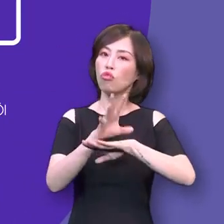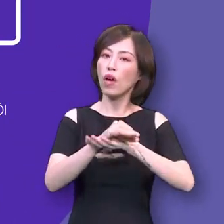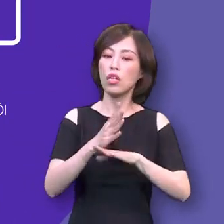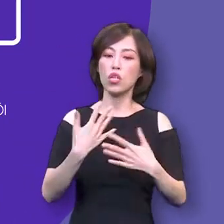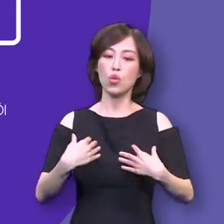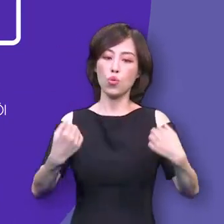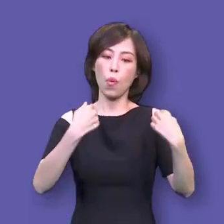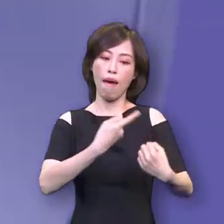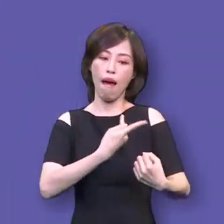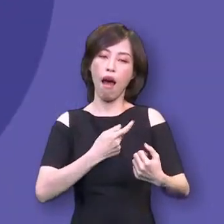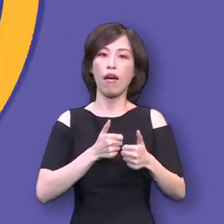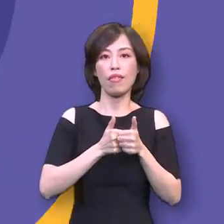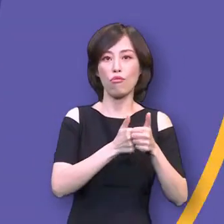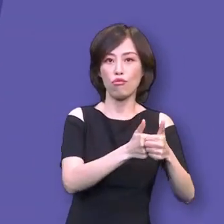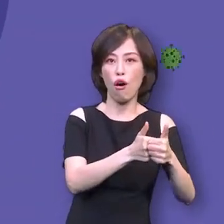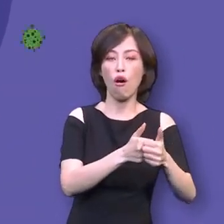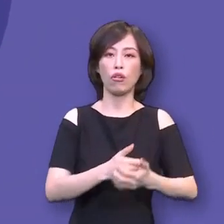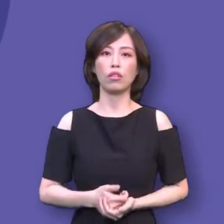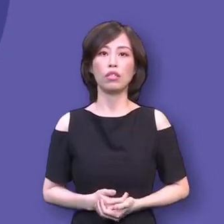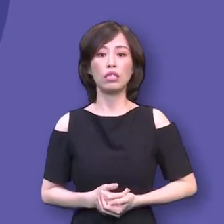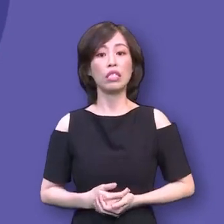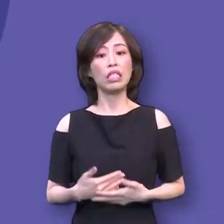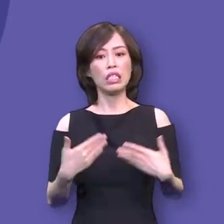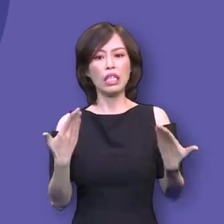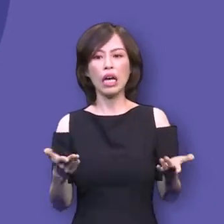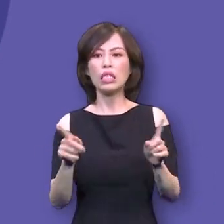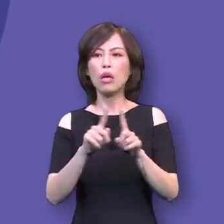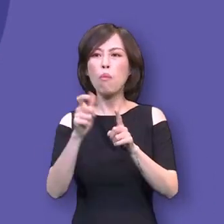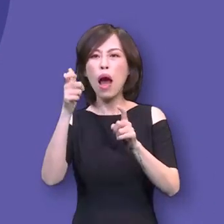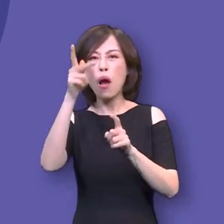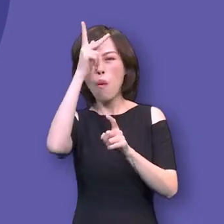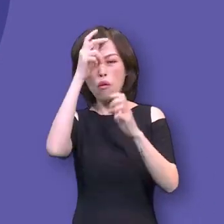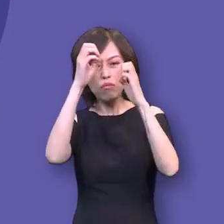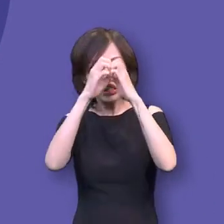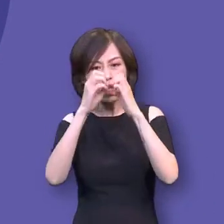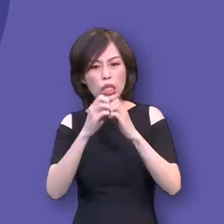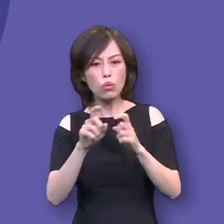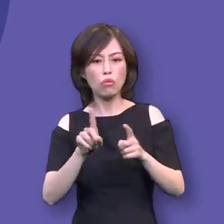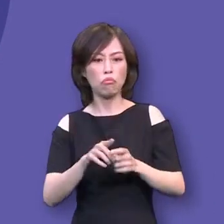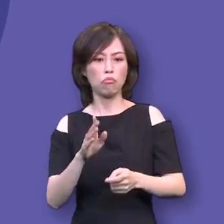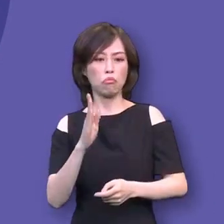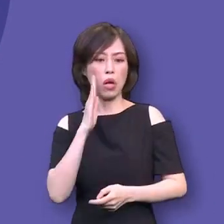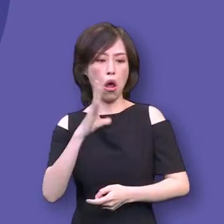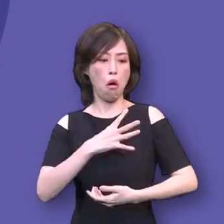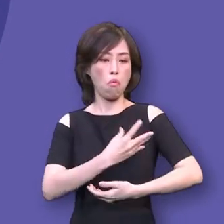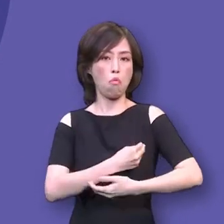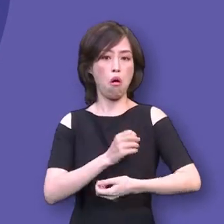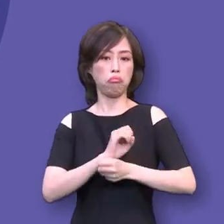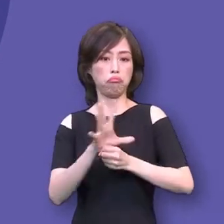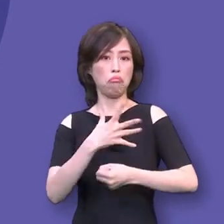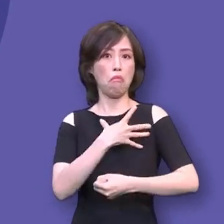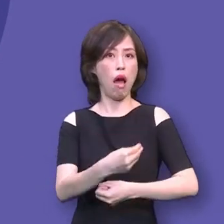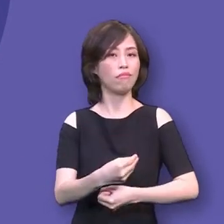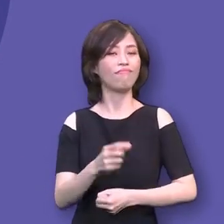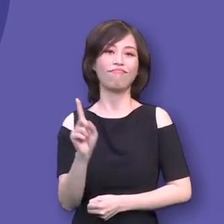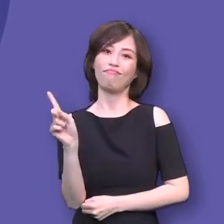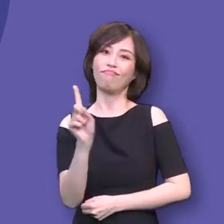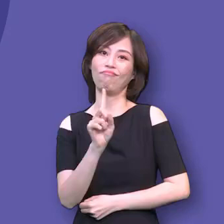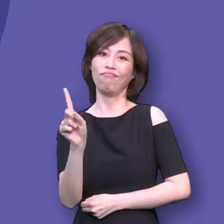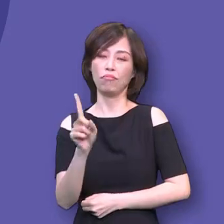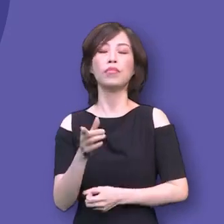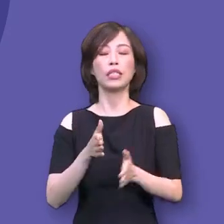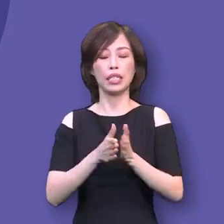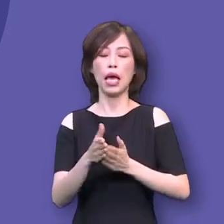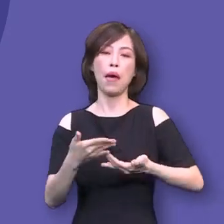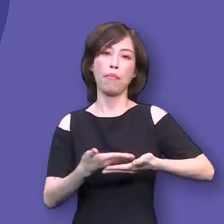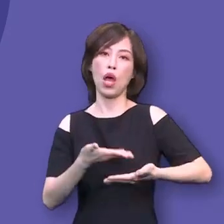mẹ và con. Hiện nay chưa có bằng chứng khoa học cho thấy COVID-19 lây truyền qua đường sữa mẹ. Tiếp tục nuôi con bằng sữa mẹ vẫn